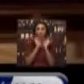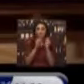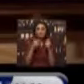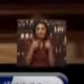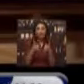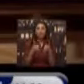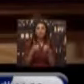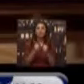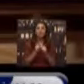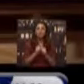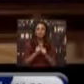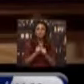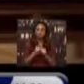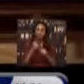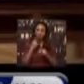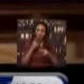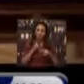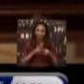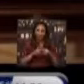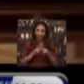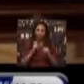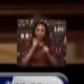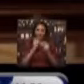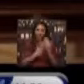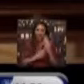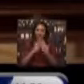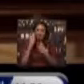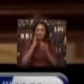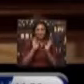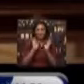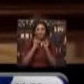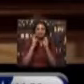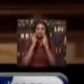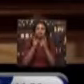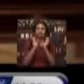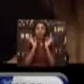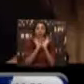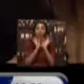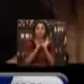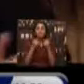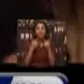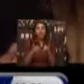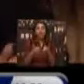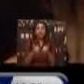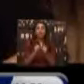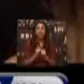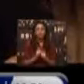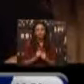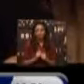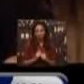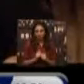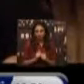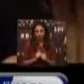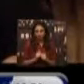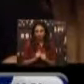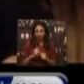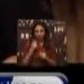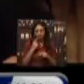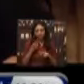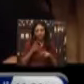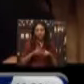مينز يو ماستنت سي سوري ونقعد نعيط. بالظبط. لاف ستوري دي بقى حديثة مثلا نسبيا.